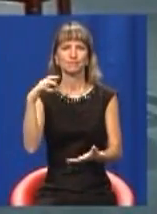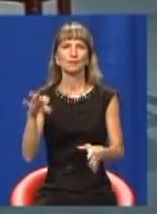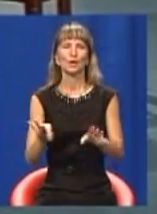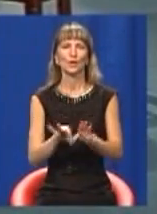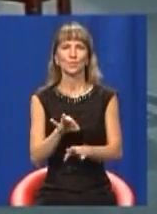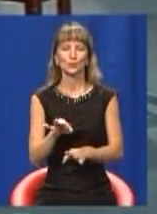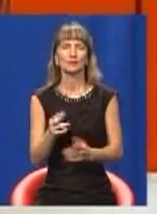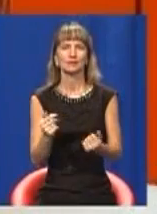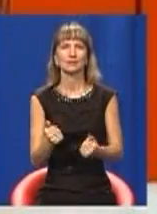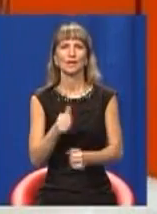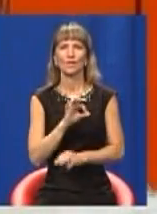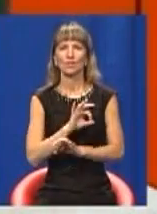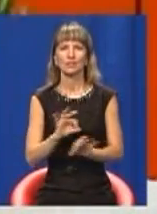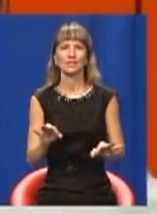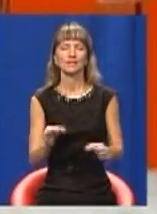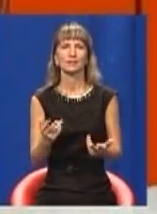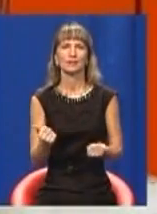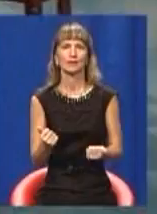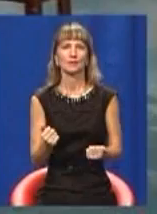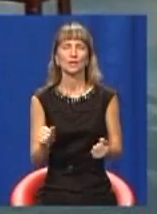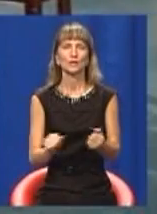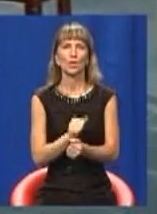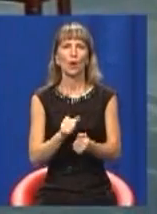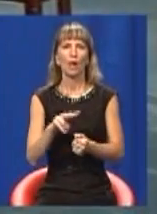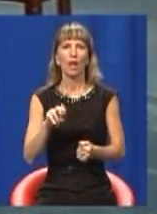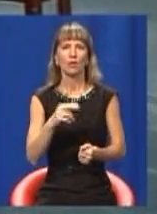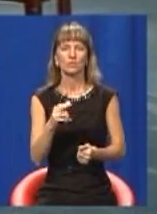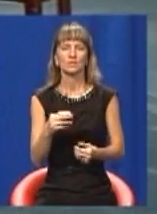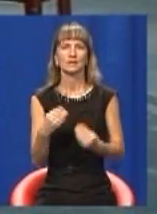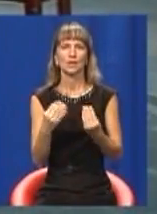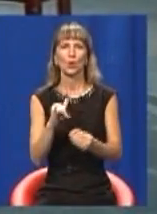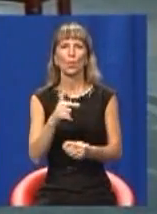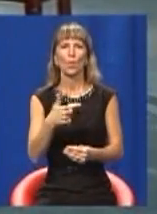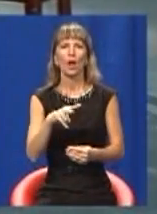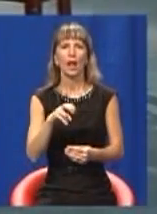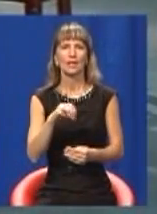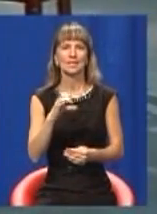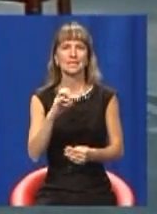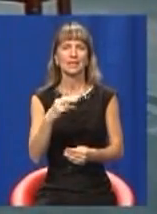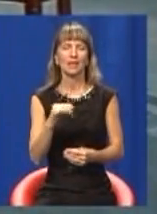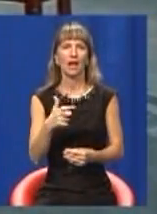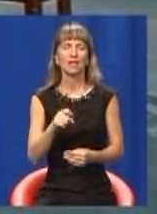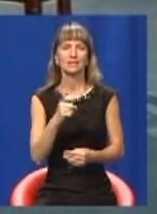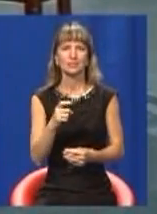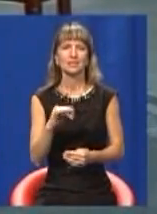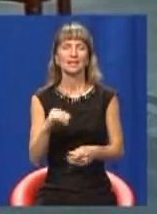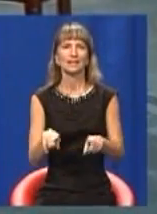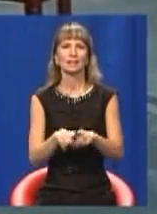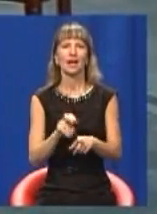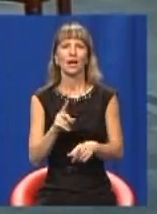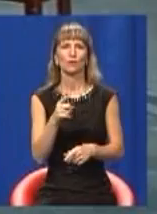получилась. Круто? Да. Круто. Сухой лед выделяет углекислый газ, и так как